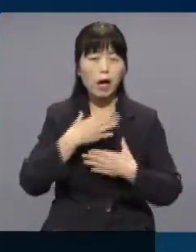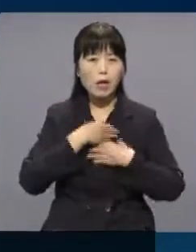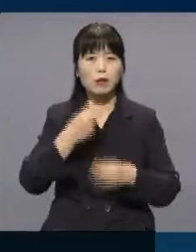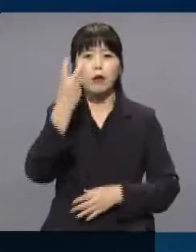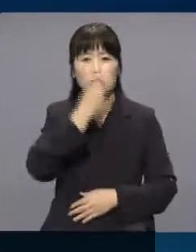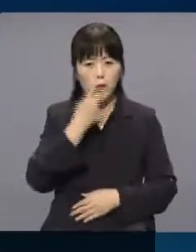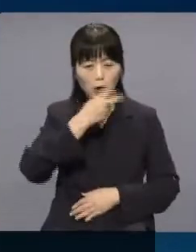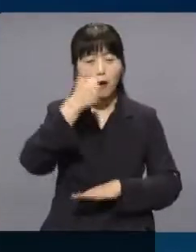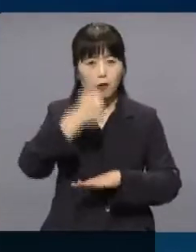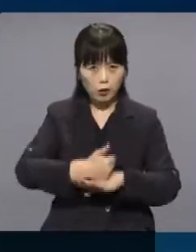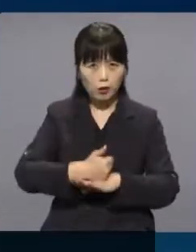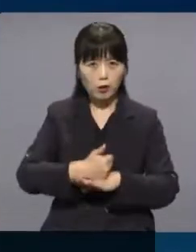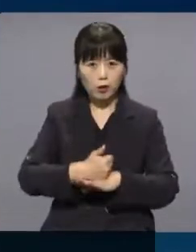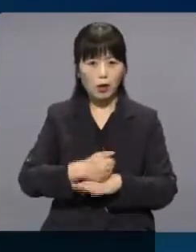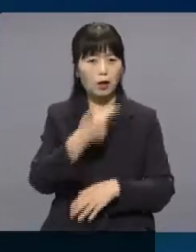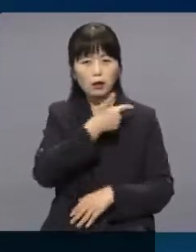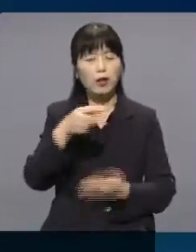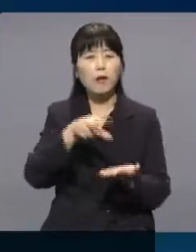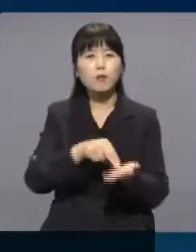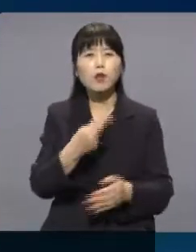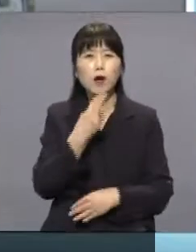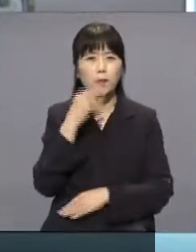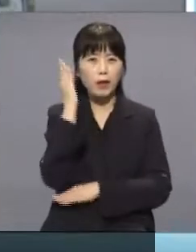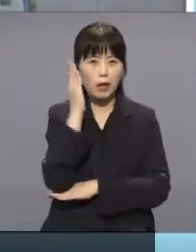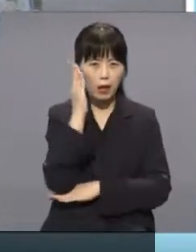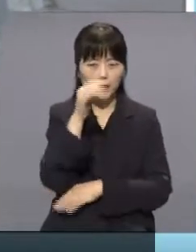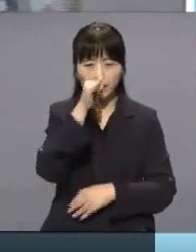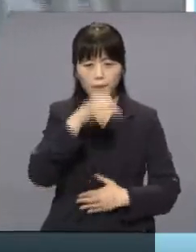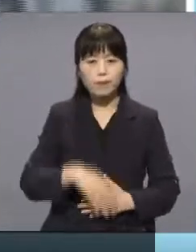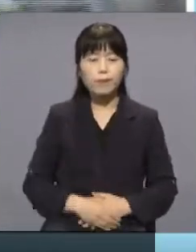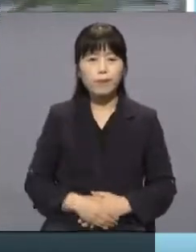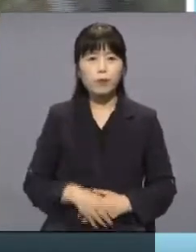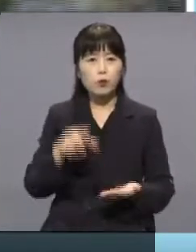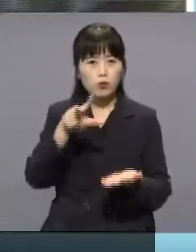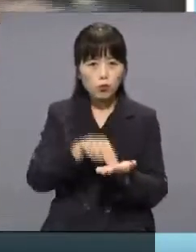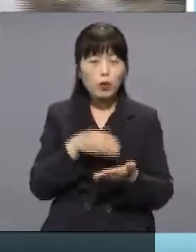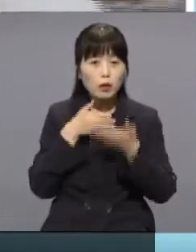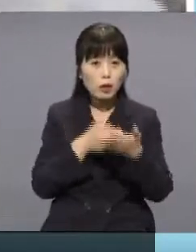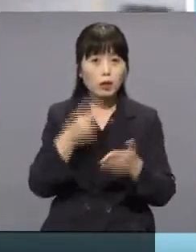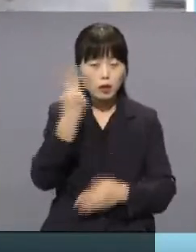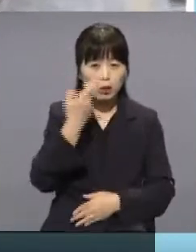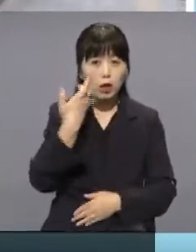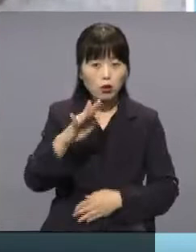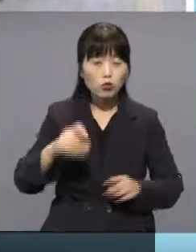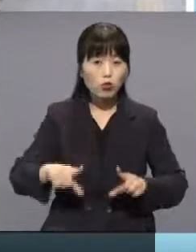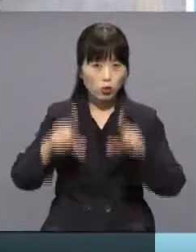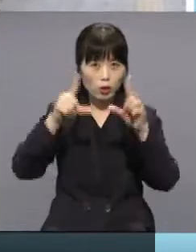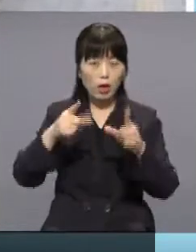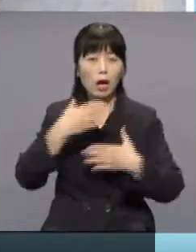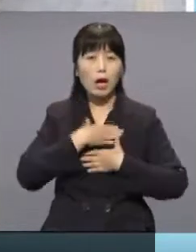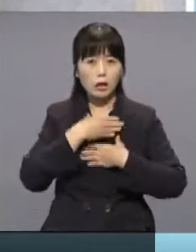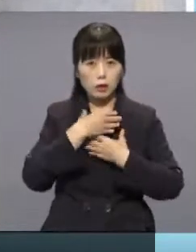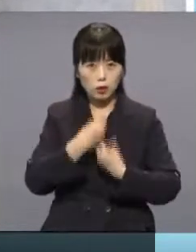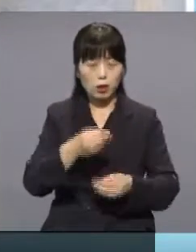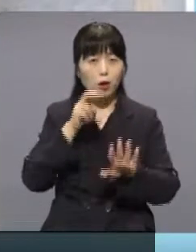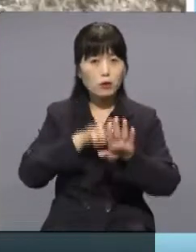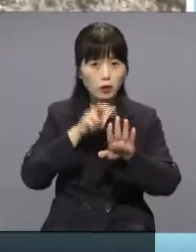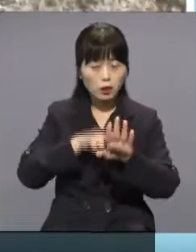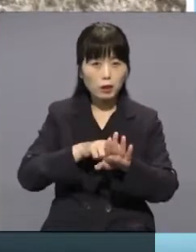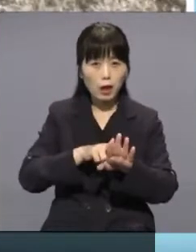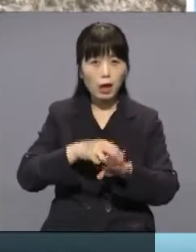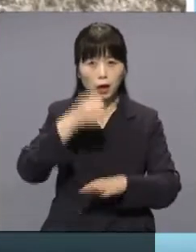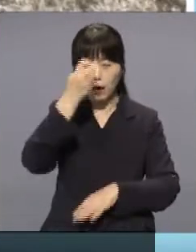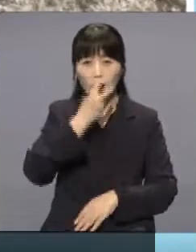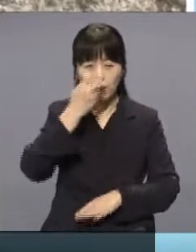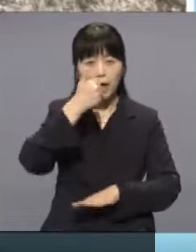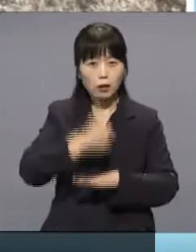완전 점검 결과 뭐 크게 문제가 없다는 입장을 밝히고 있습니다 아 문제가 제기된 2019년에 안전 진단